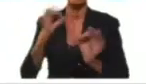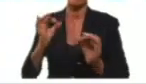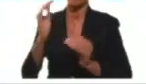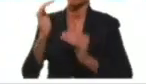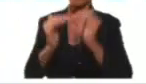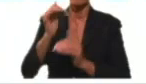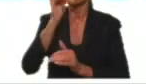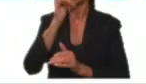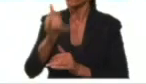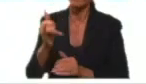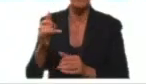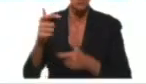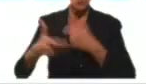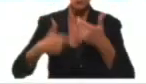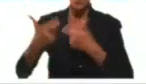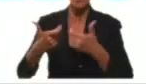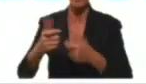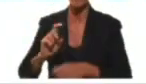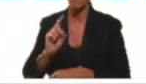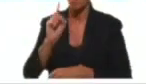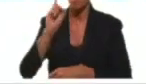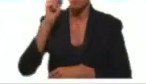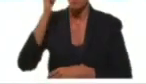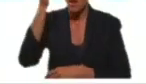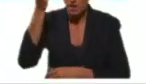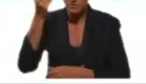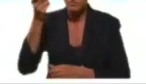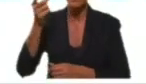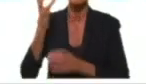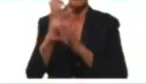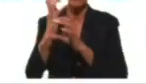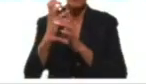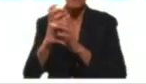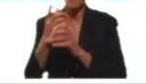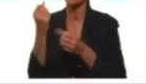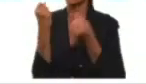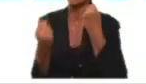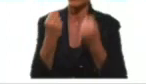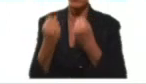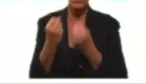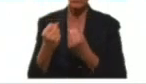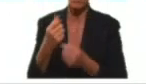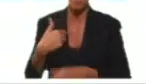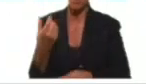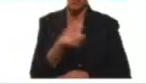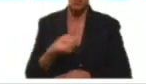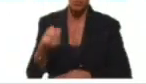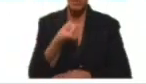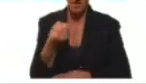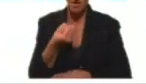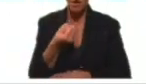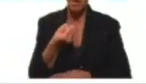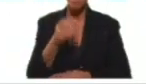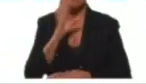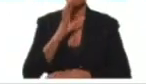stanie spełnić. Znaczna odległość od najbliższego transportu publicznego utrudnia jego użytkowanie i obniża